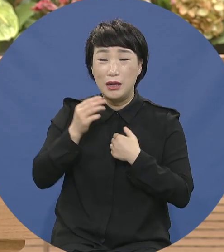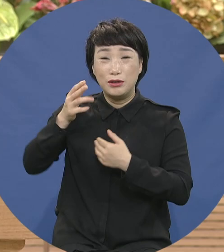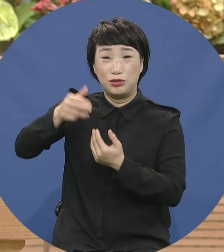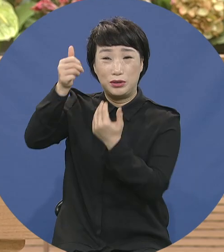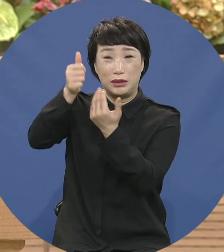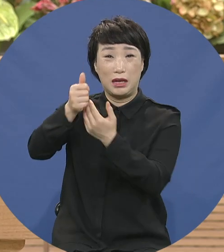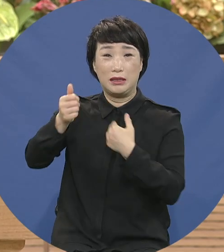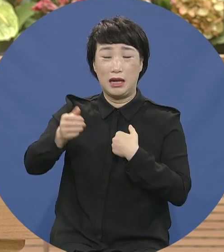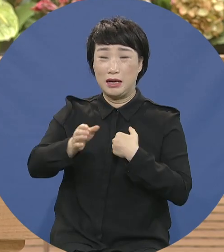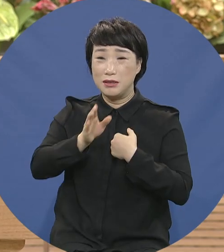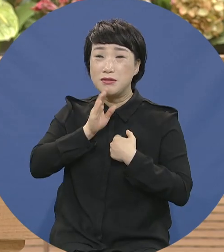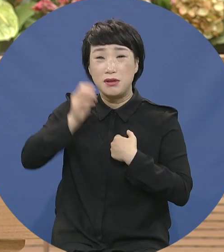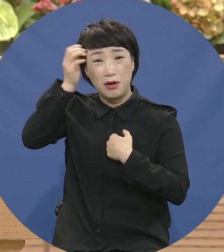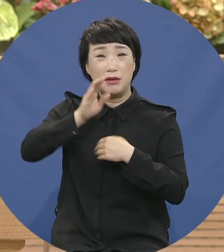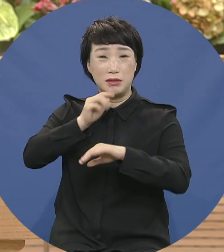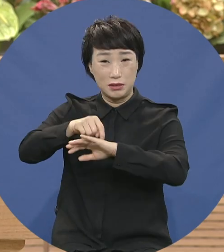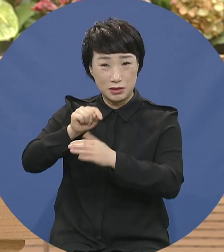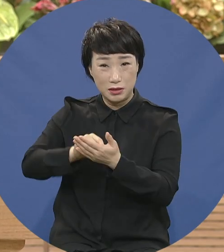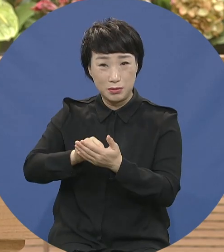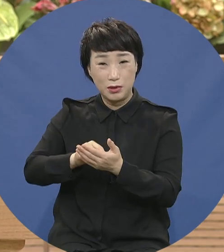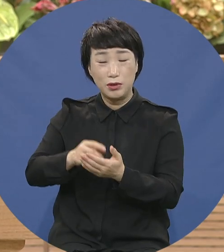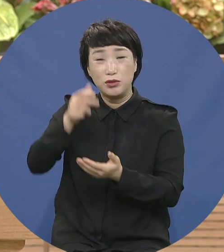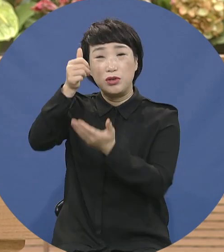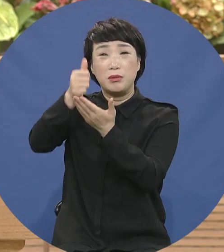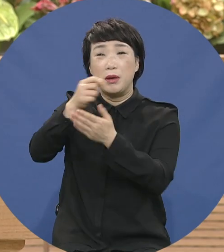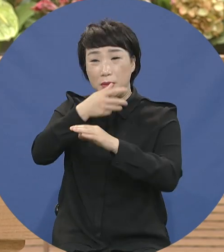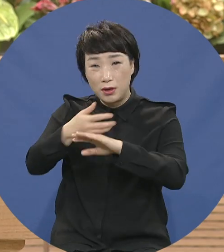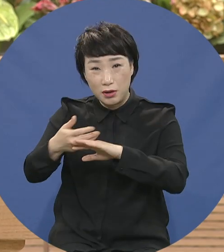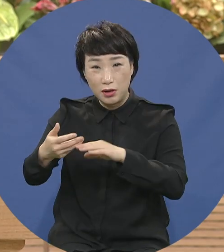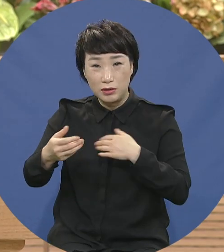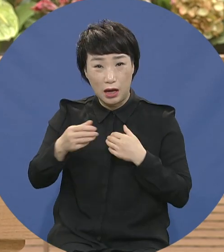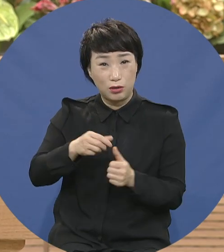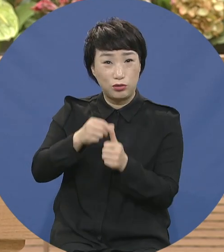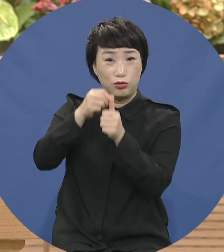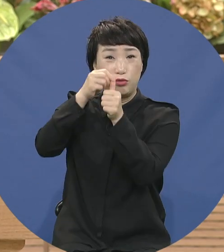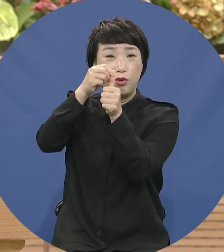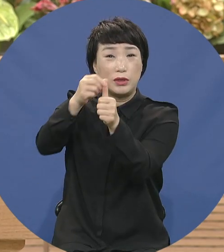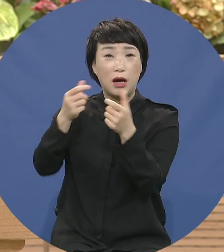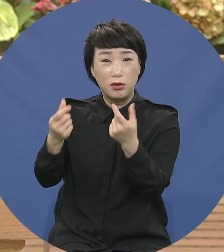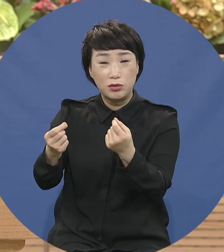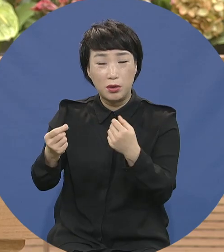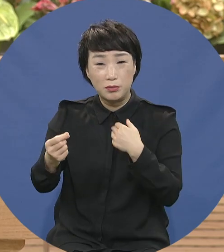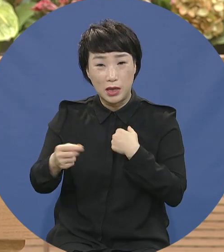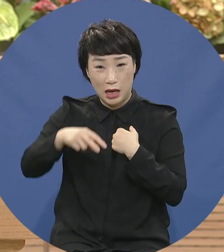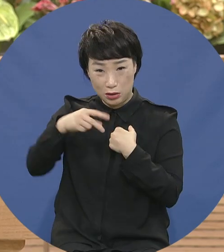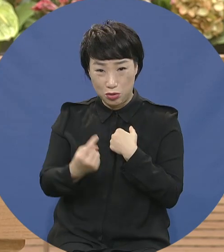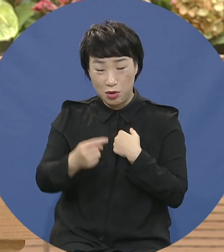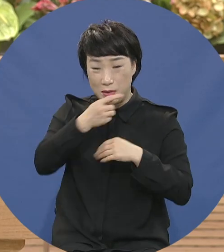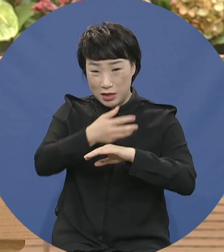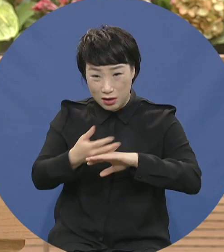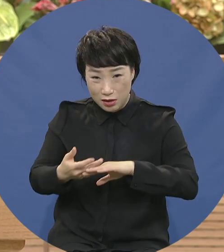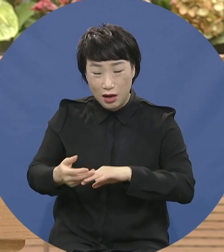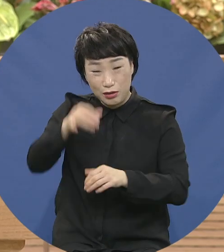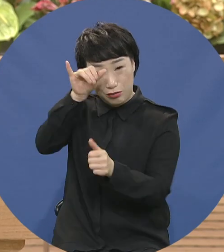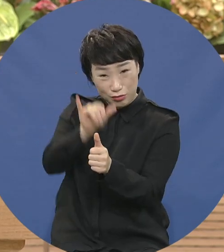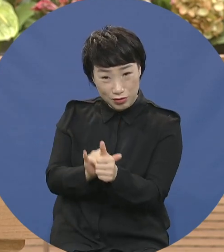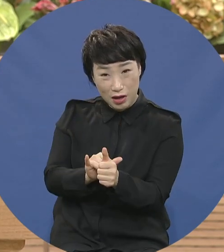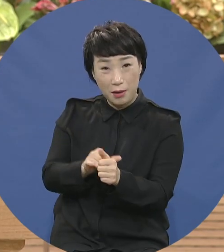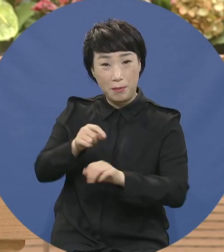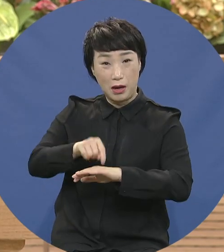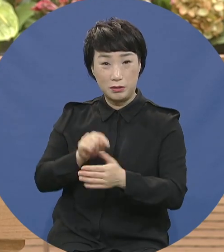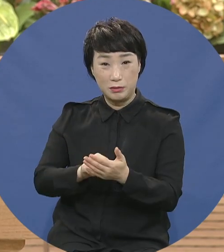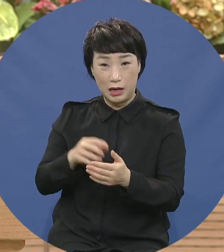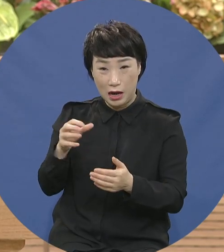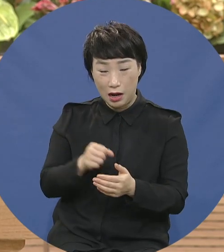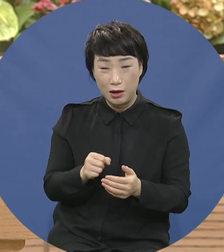신령과 진정으로 주님이 피 쏟아서 나를 구원하듯이 나도 피 쏟아 충성하는